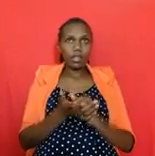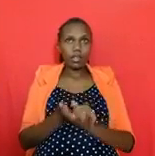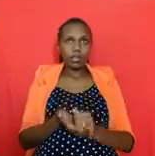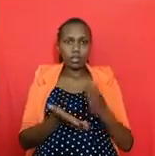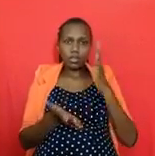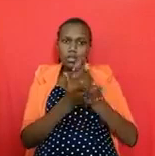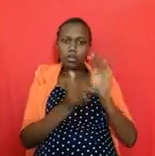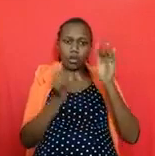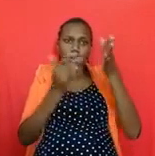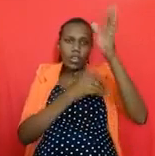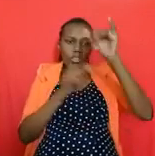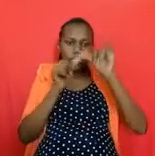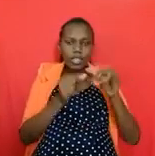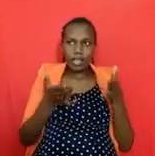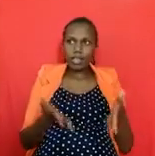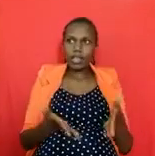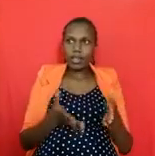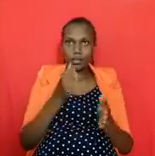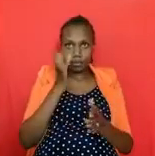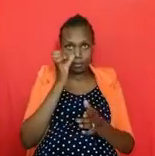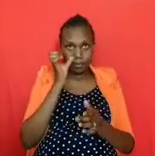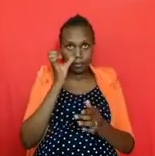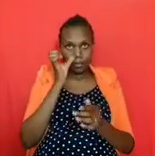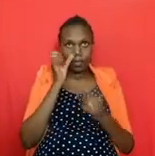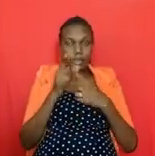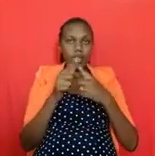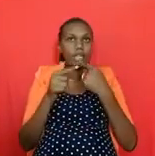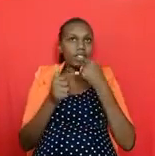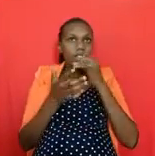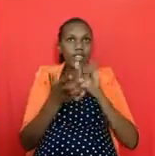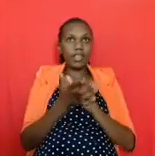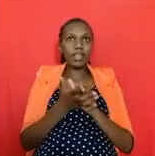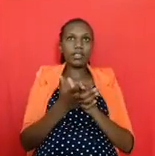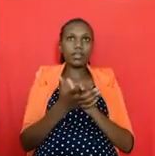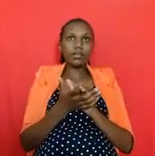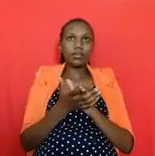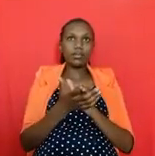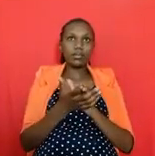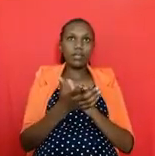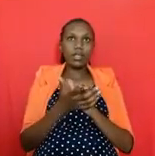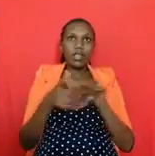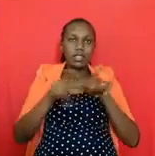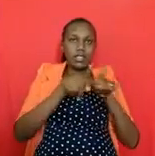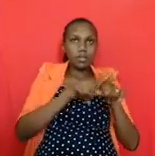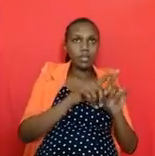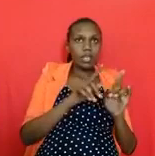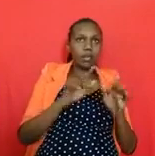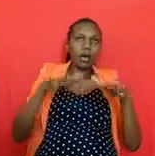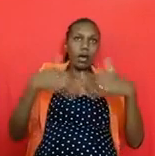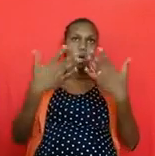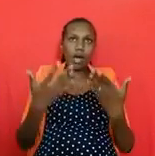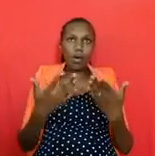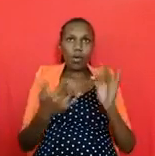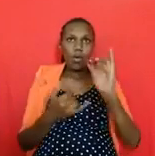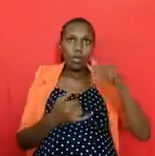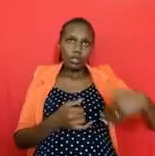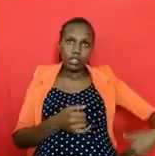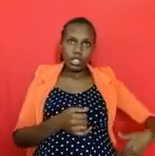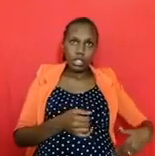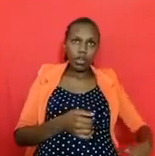aikaraga gũkũ rĩu ndĩrakiuga atĩrĩrĩ o ta ũrĩa Jakubu